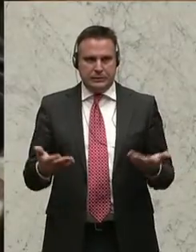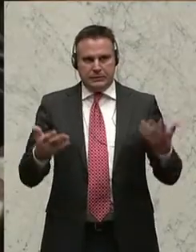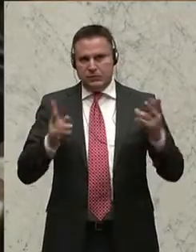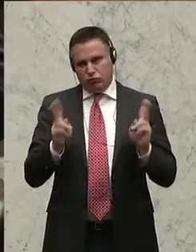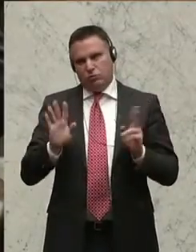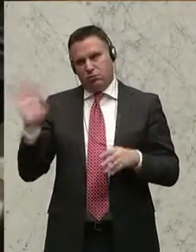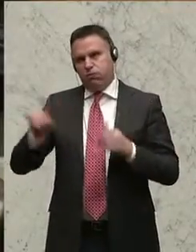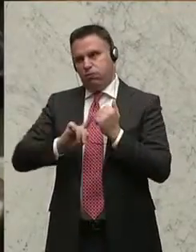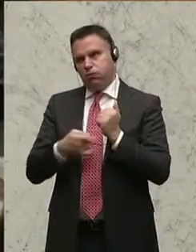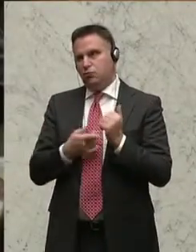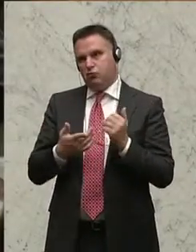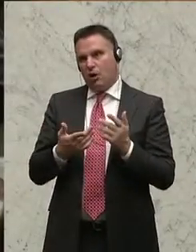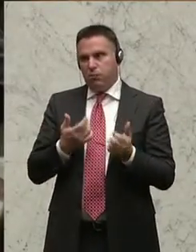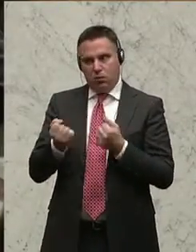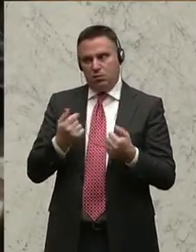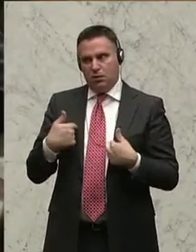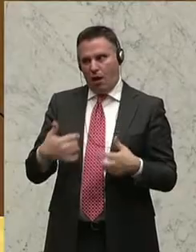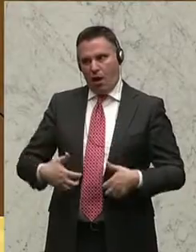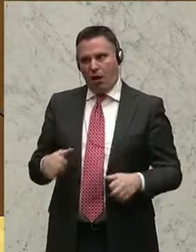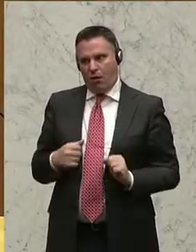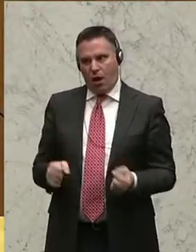Ich muss gestehen, dass man bei Ihrer Budgetpolitik wirklich oft das Lachen vergeht.